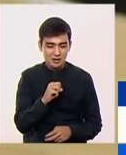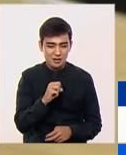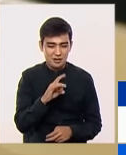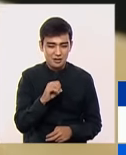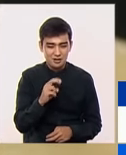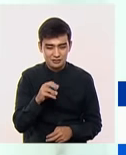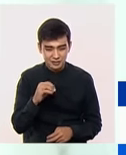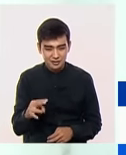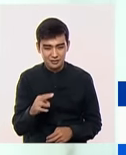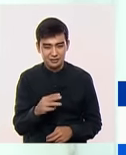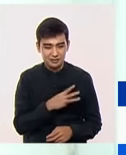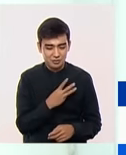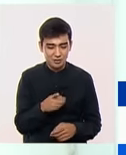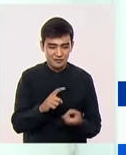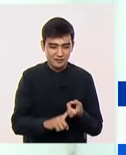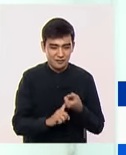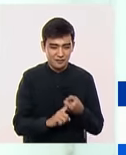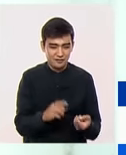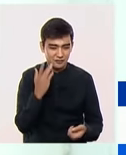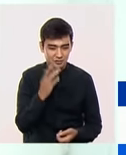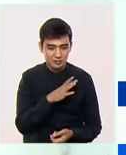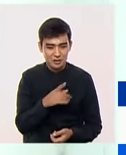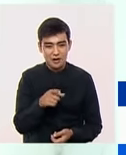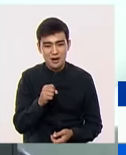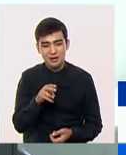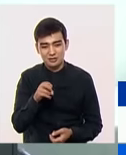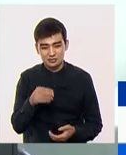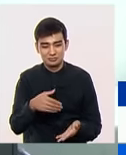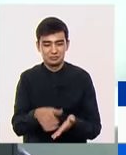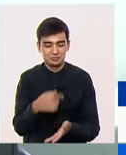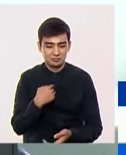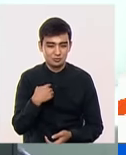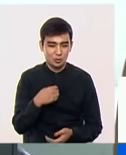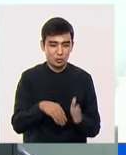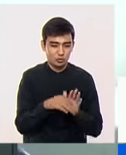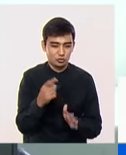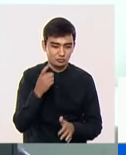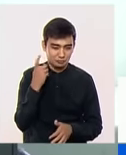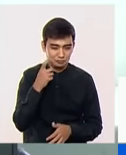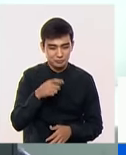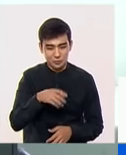все они вызывают зависимость александр предпочел алкоголю и люди которые